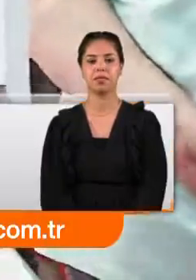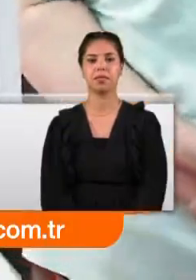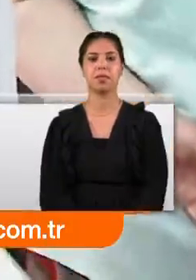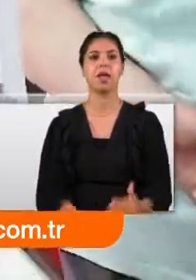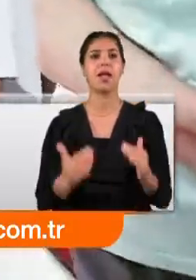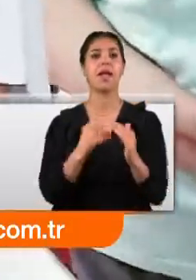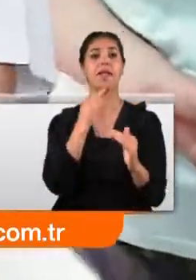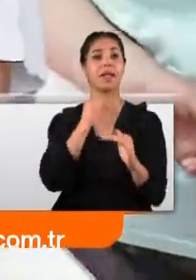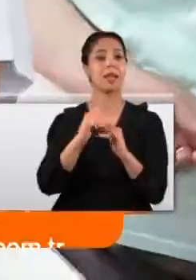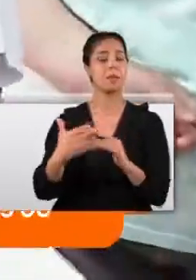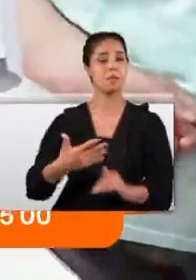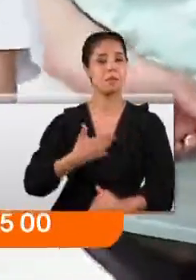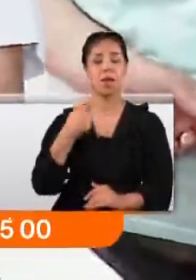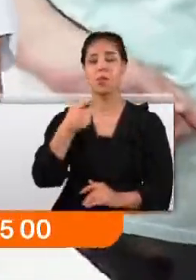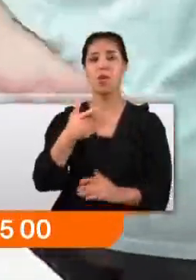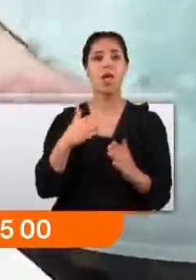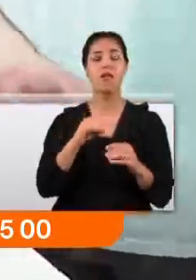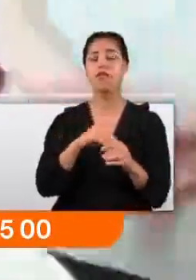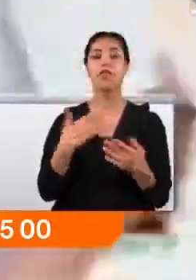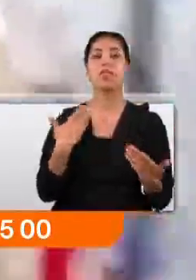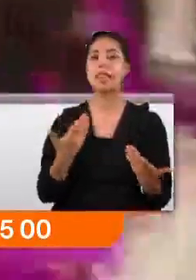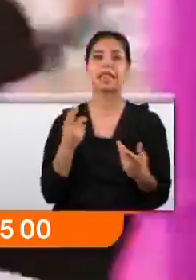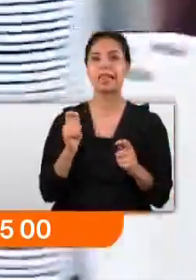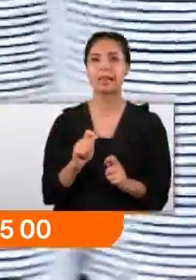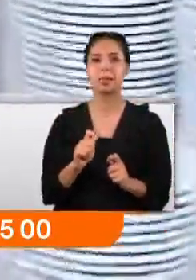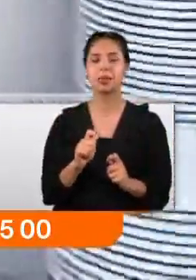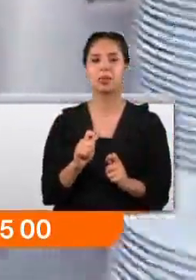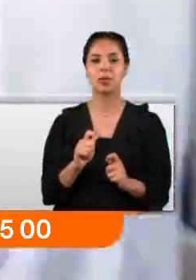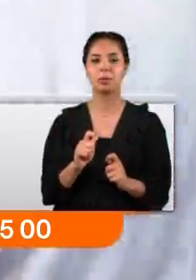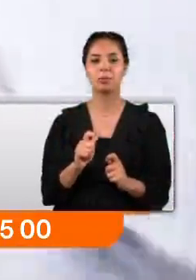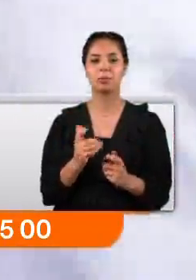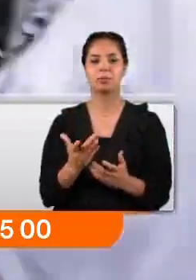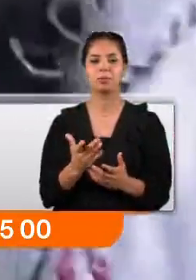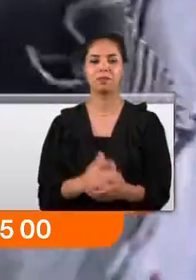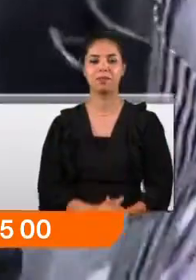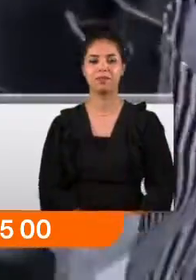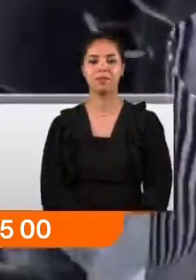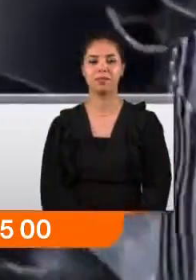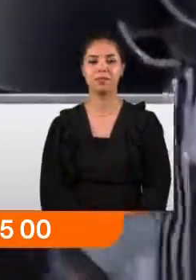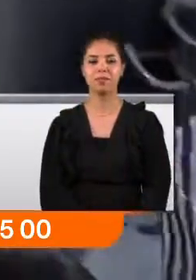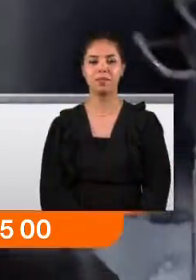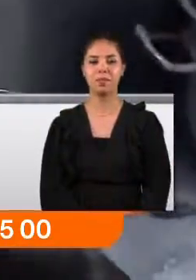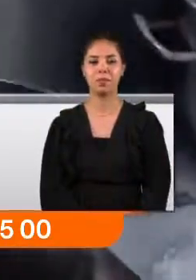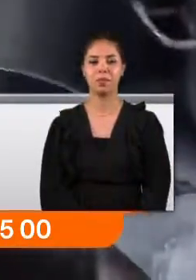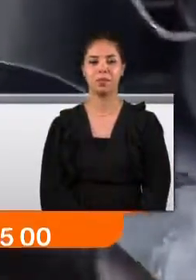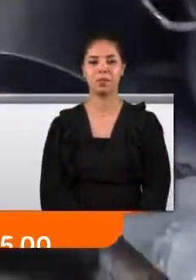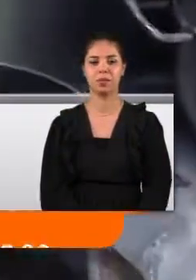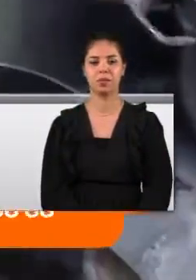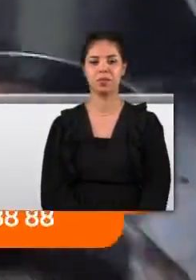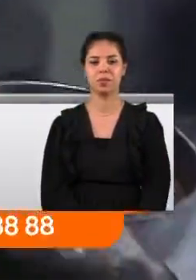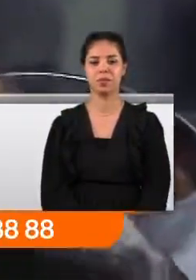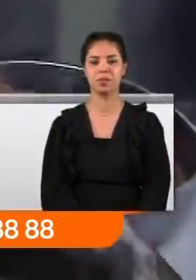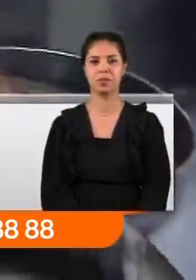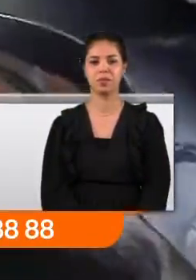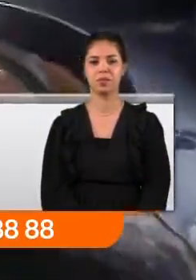hanımları merak ediyordur. Evde bu tava ciğerini nasıl yapabiliriz diye. Nasıl yapabiliriz Bahri Bey? Yapması çok zor. Yemesi çok kolay bir yöresel